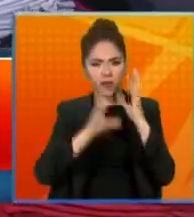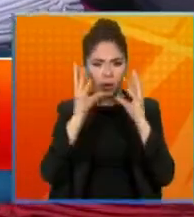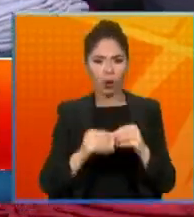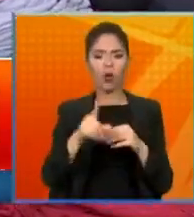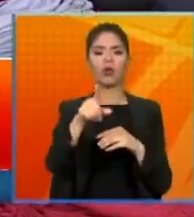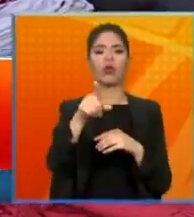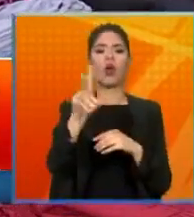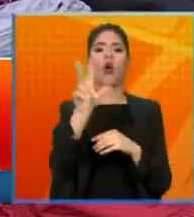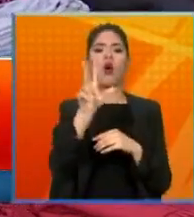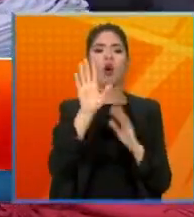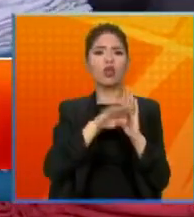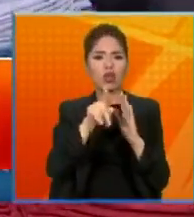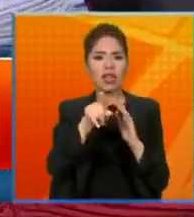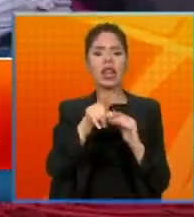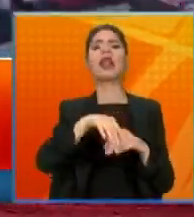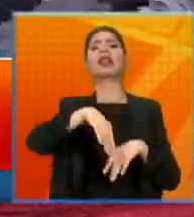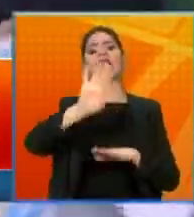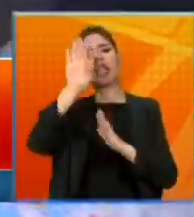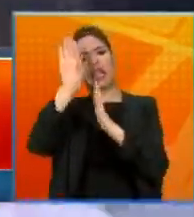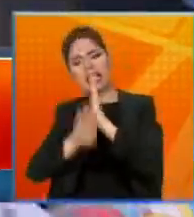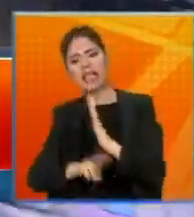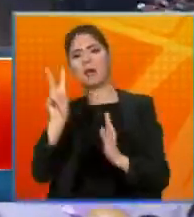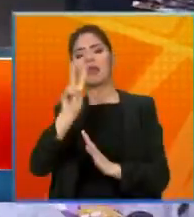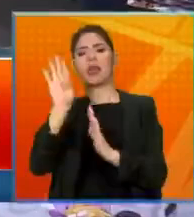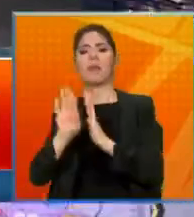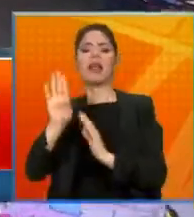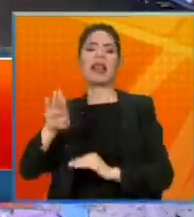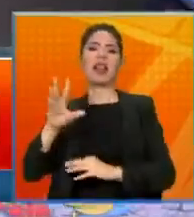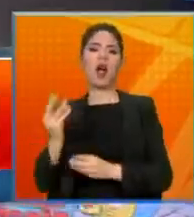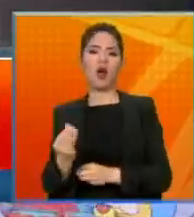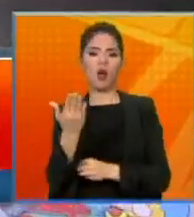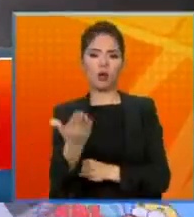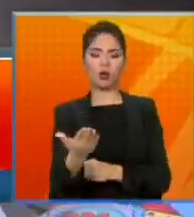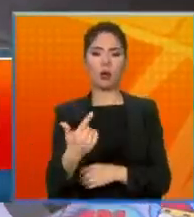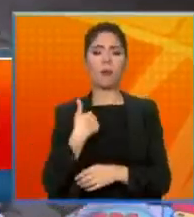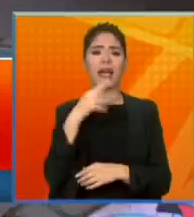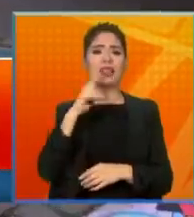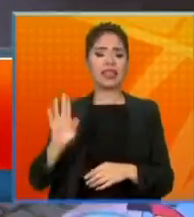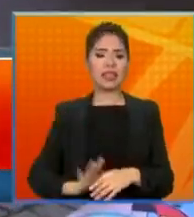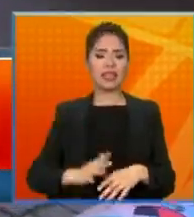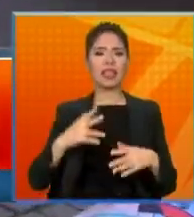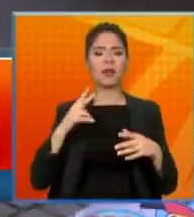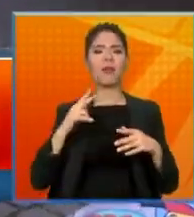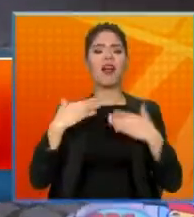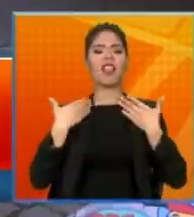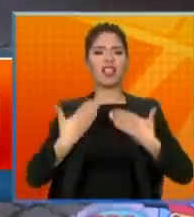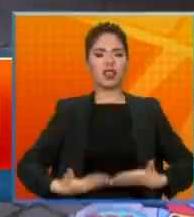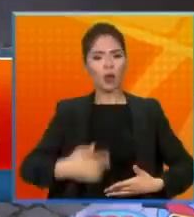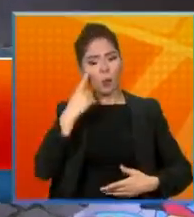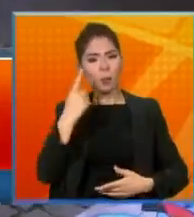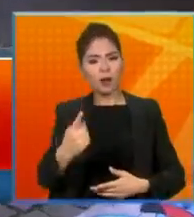da rengi var. 30 liraydı, 20 liraya düştü. Siz neler bakıyorsunuz? Ben de kızıma tişört bakıyorum. Pazar mı